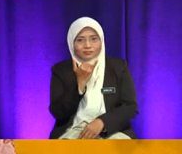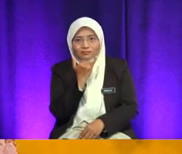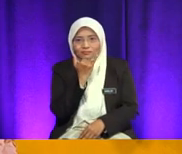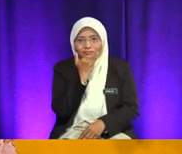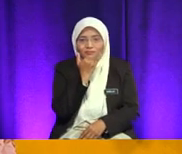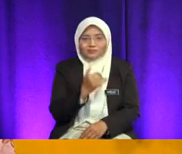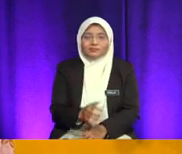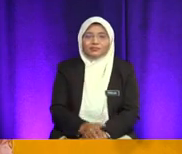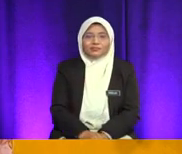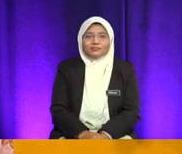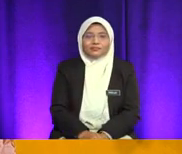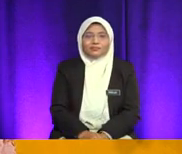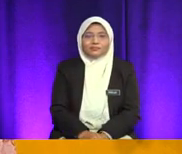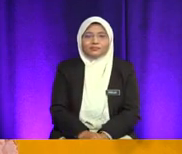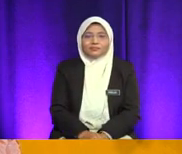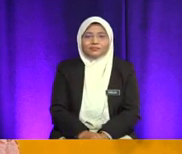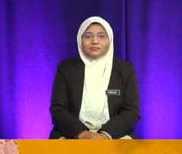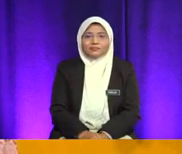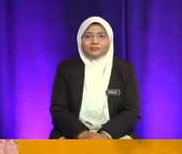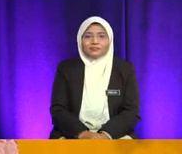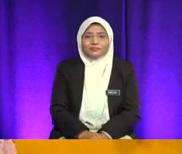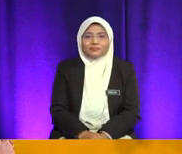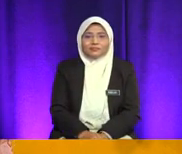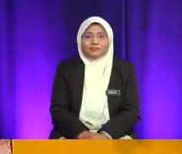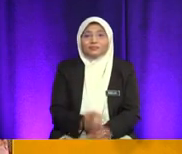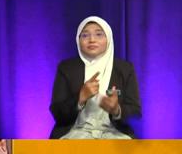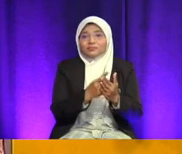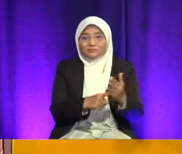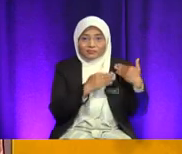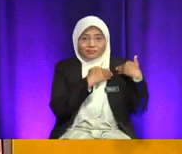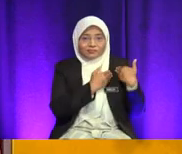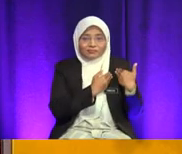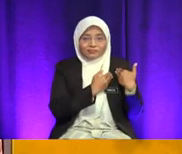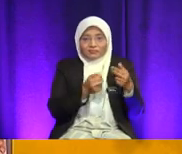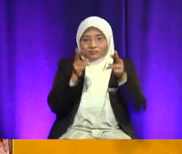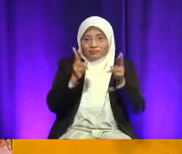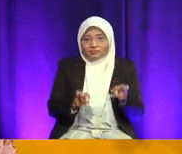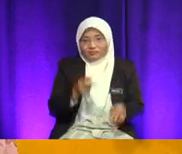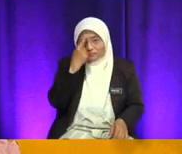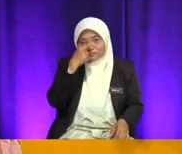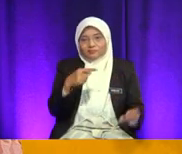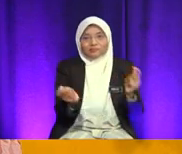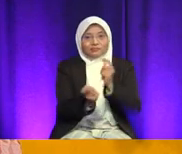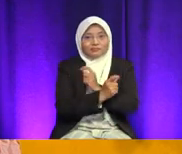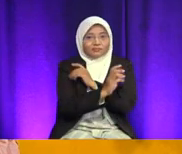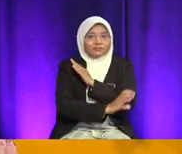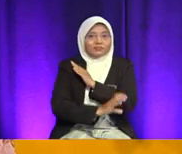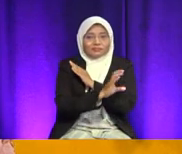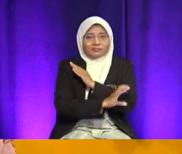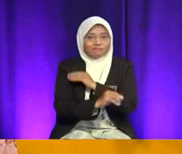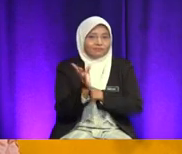pun boleh simak jawaban Apakah peranan rakyat untuk mempertahankan negara jawaban